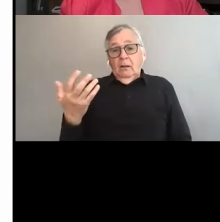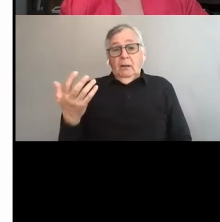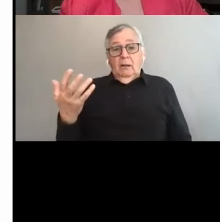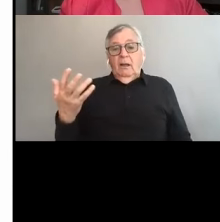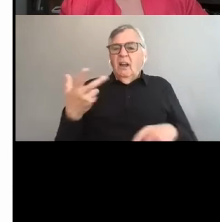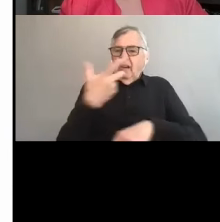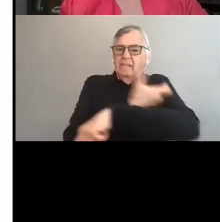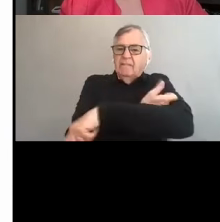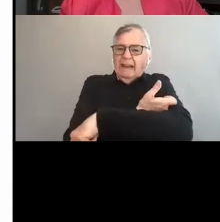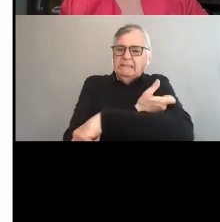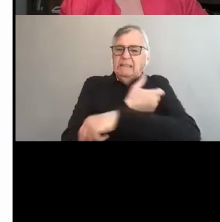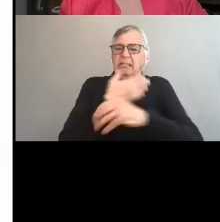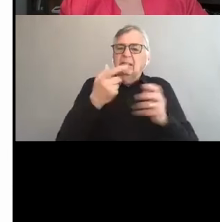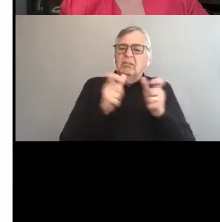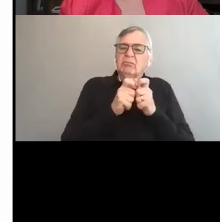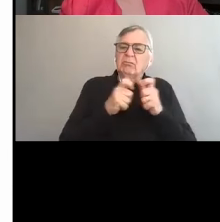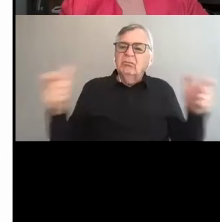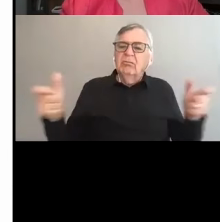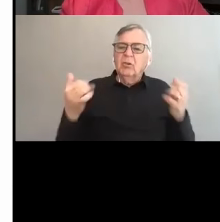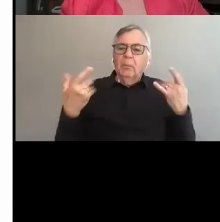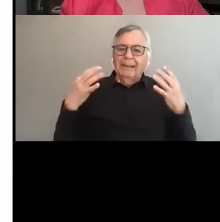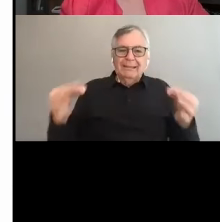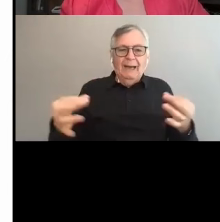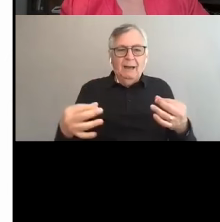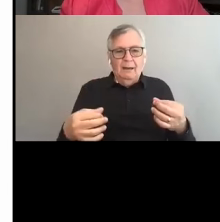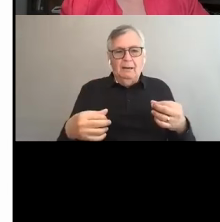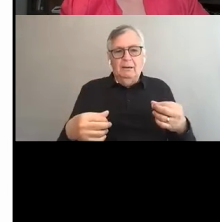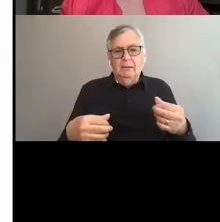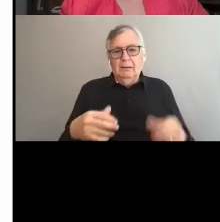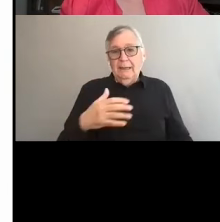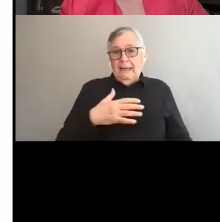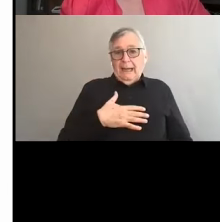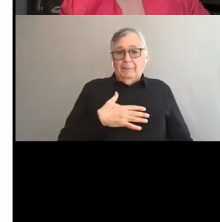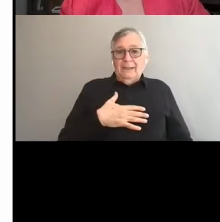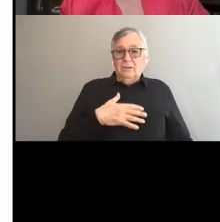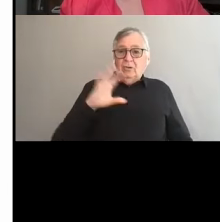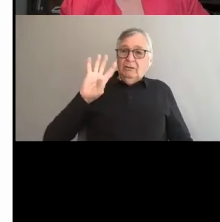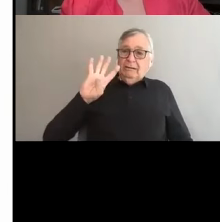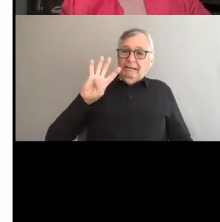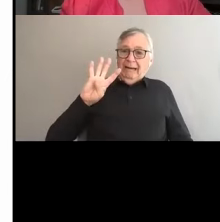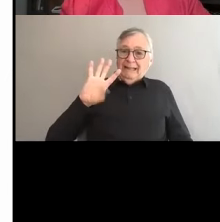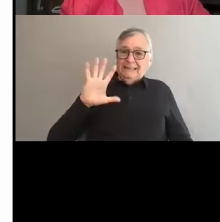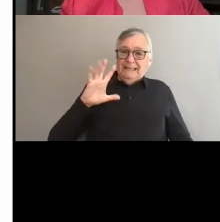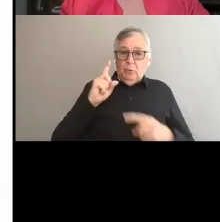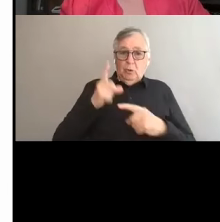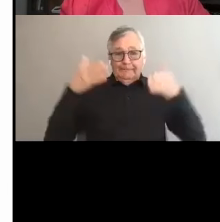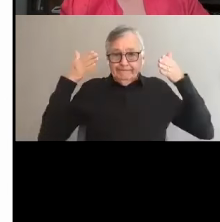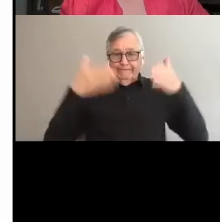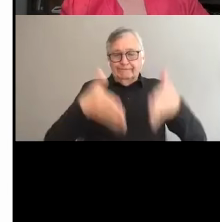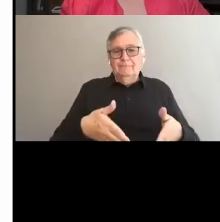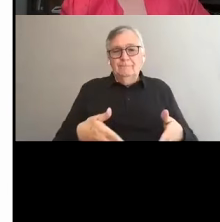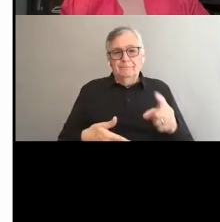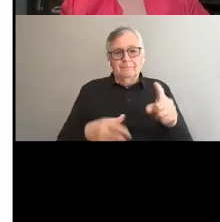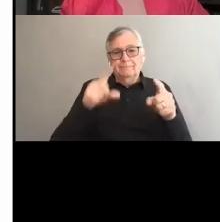vaccins et les immunosupprimés. J'aurais voulu vous faire une présentation de 45 minutes juste là-dessus, mais il y a